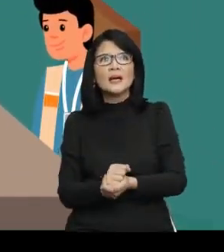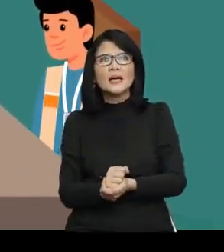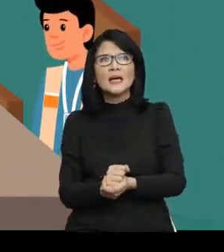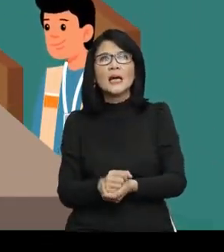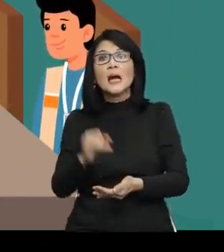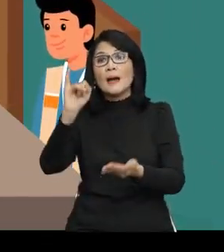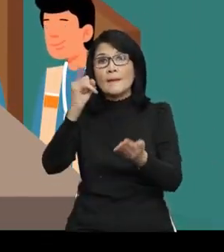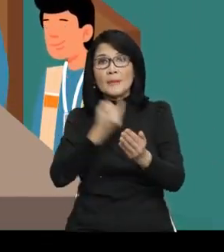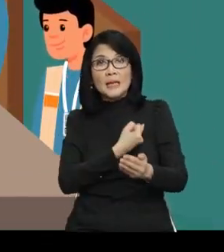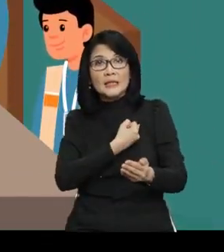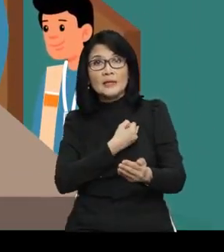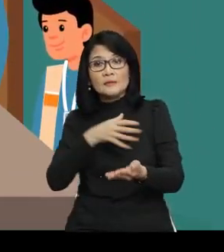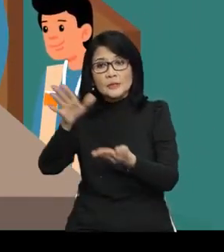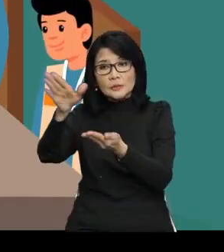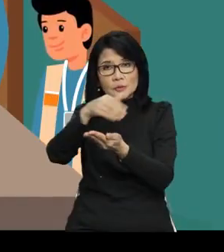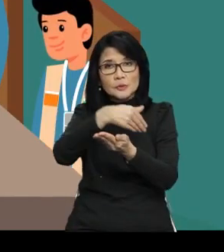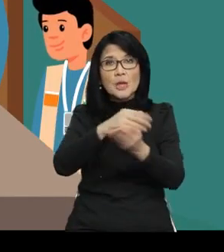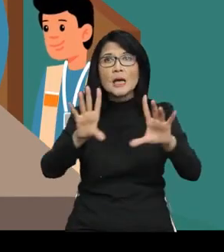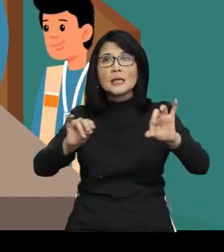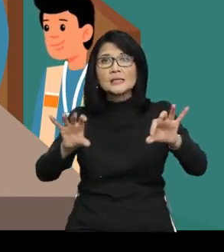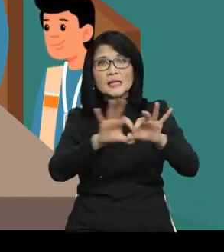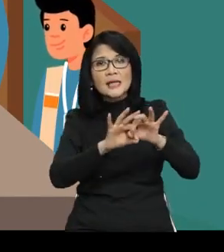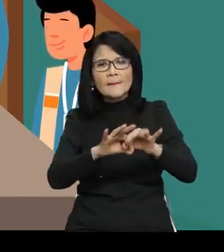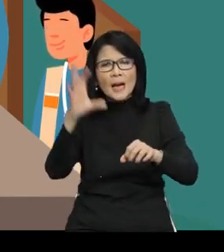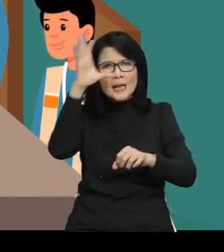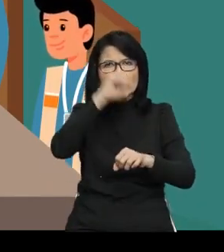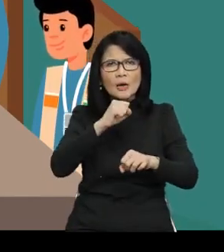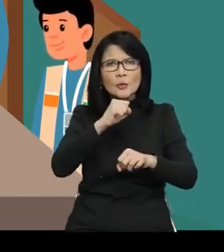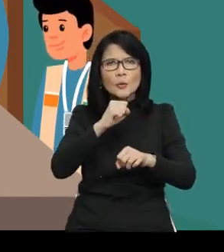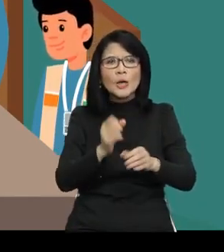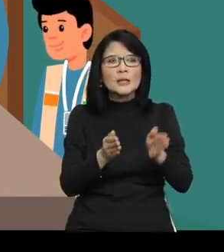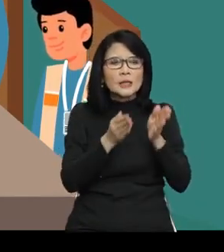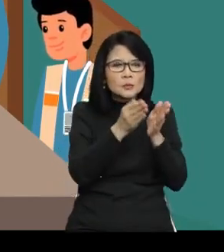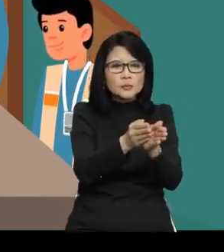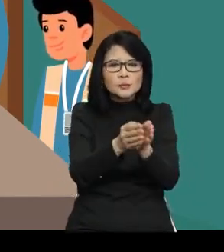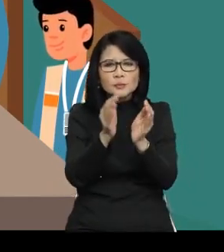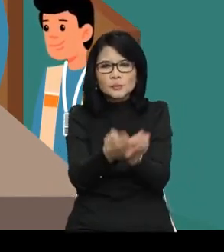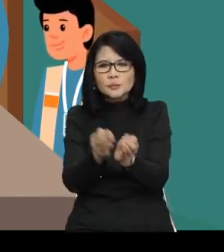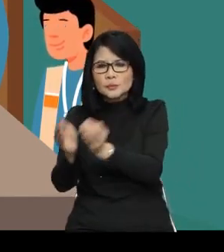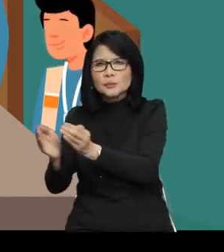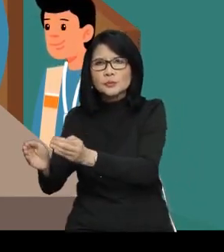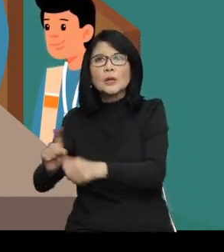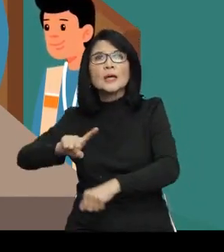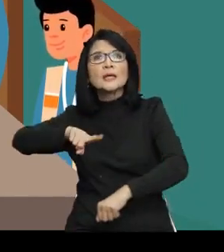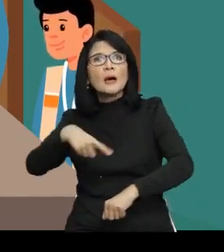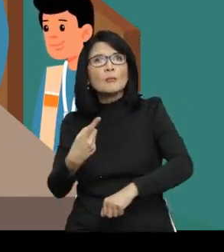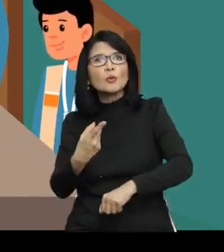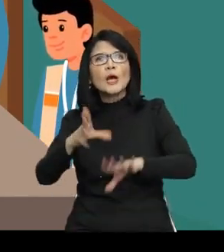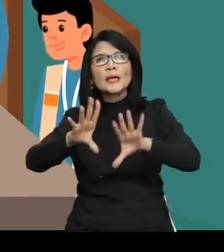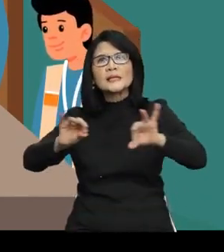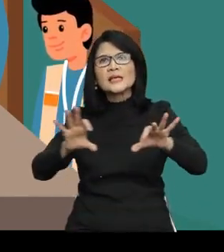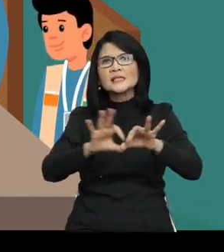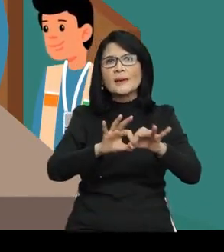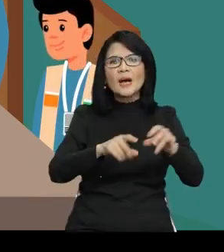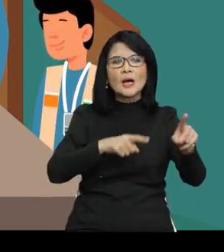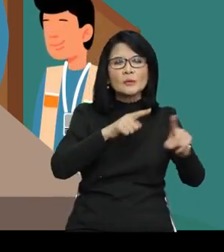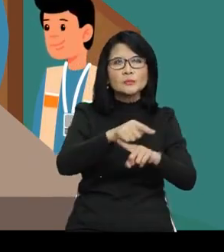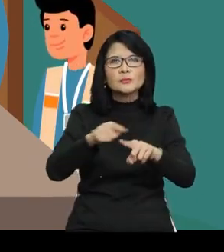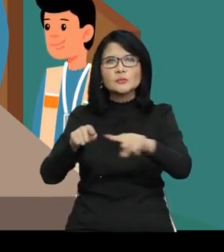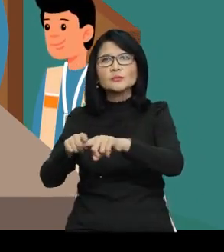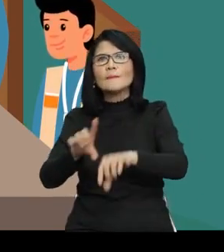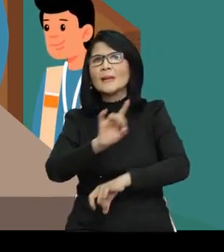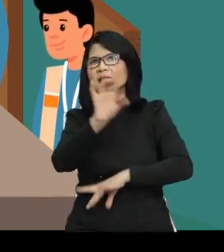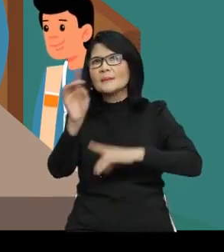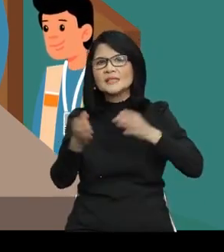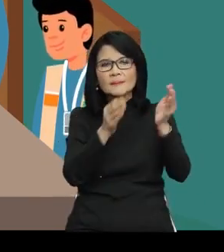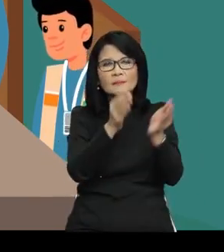adalah mengidentifikasi koordinator dan aktivasi subklaster yang akan mengawali proses koordinasi lintas program